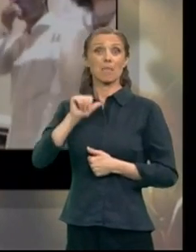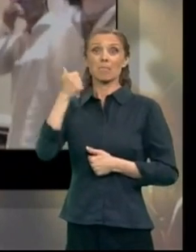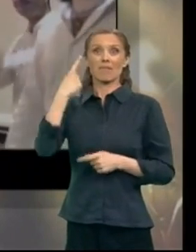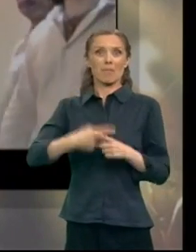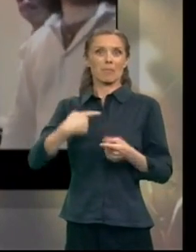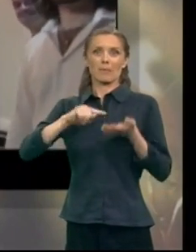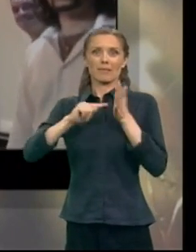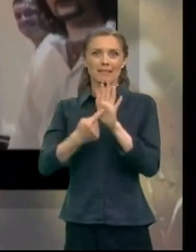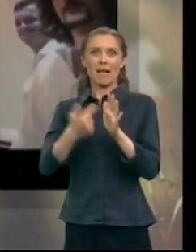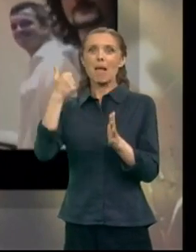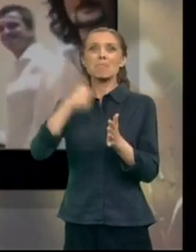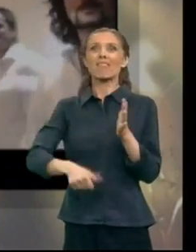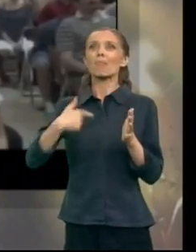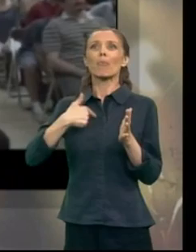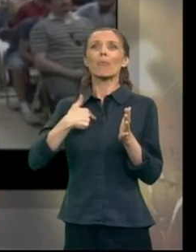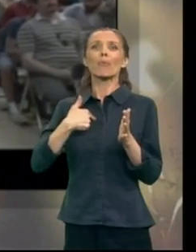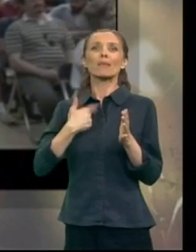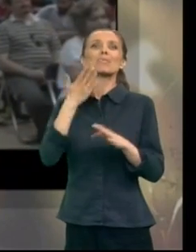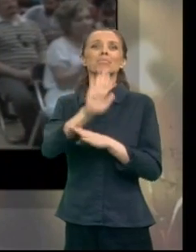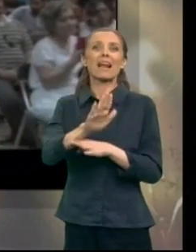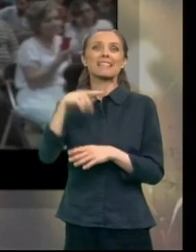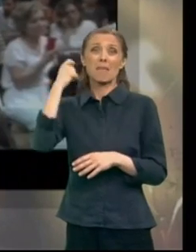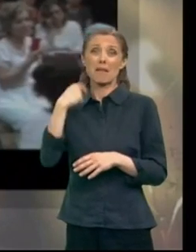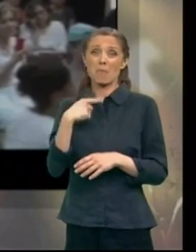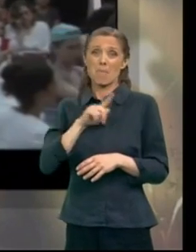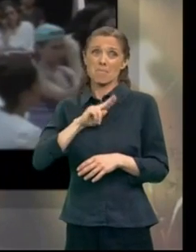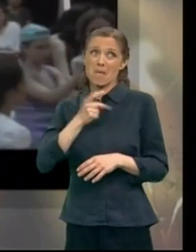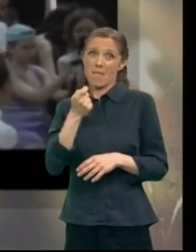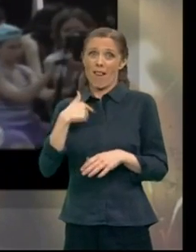put predstavljam pesmu, tako da imam malu tremu.